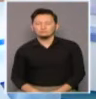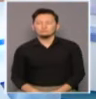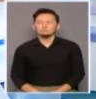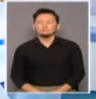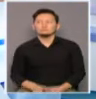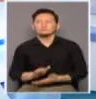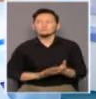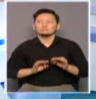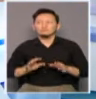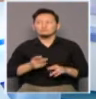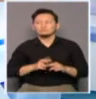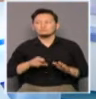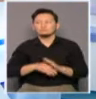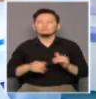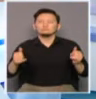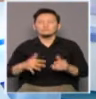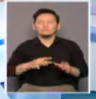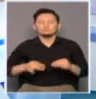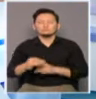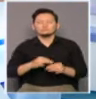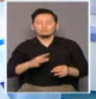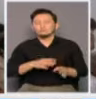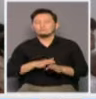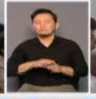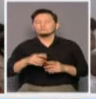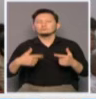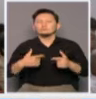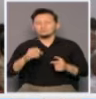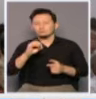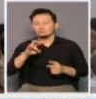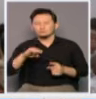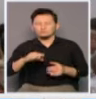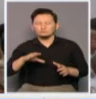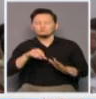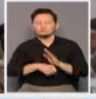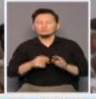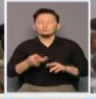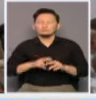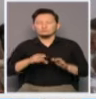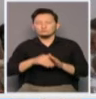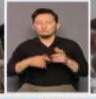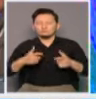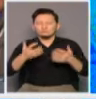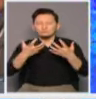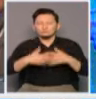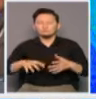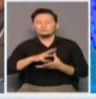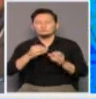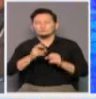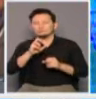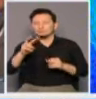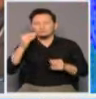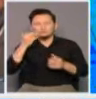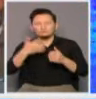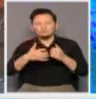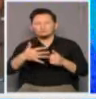Продолжаем наш выпуск. В последнее время в Кормагазинском районе результаты ЕНТ оставляют желать лучшего. В этом году по итогам тестирования общий средний балл в районе